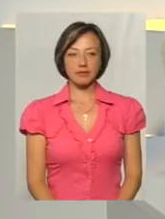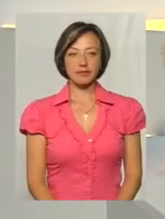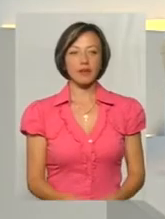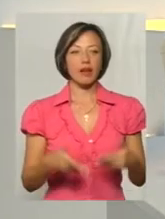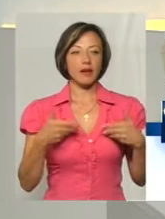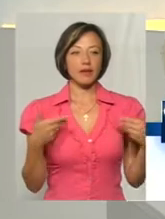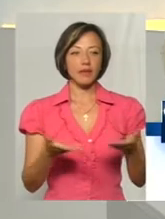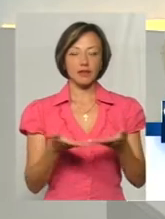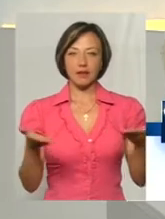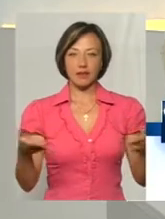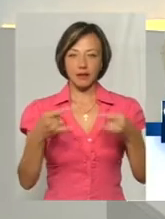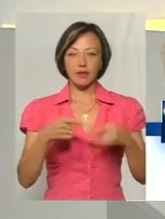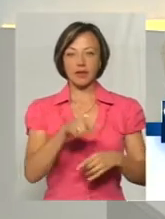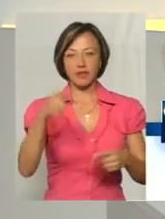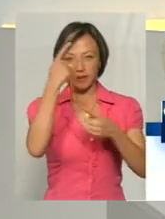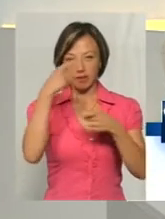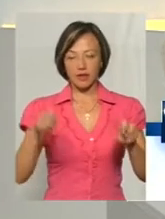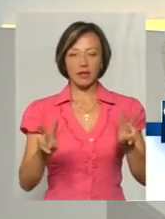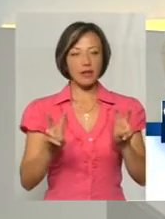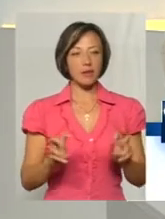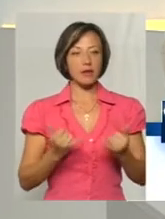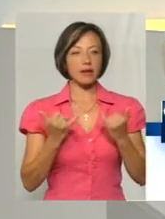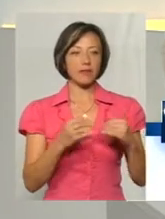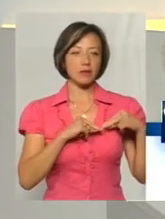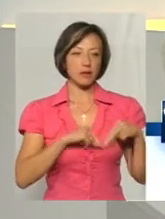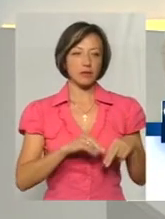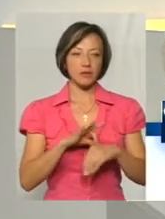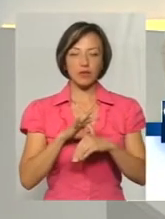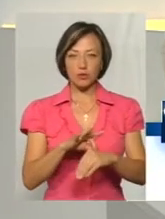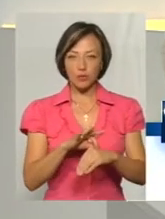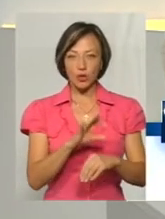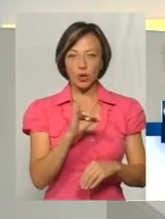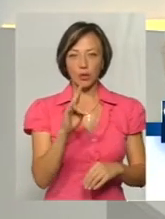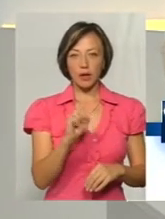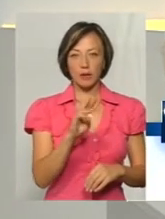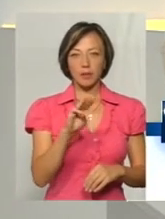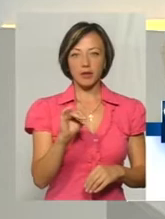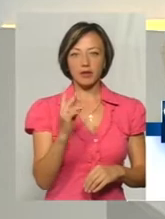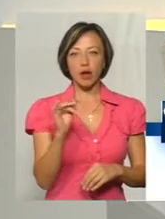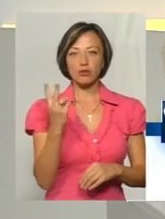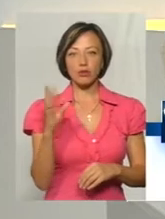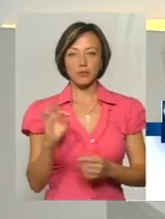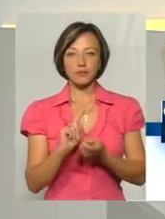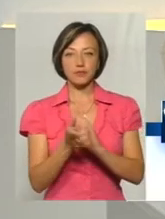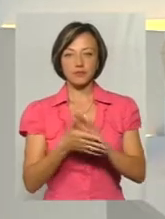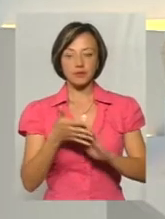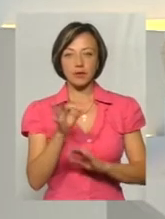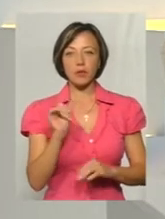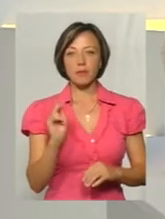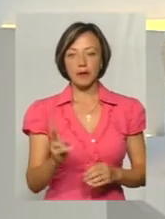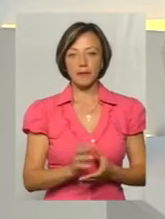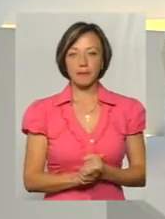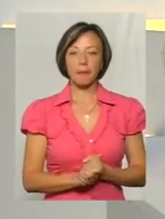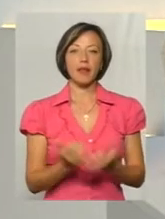Мої вітання усім телеглядачам. В ефірі «Тема». Сьогодні для вас у студії працює ведуча Юна Мітрашко, переклад на жестову мову Ольга